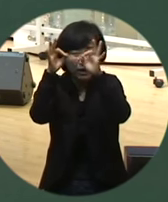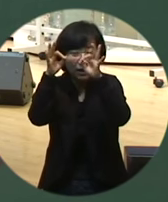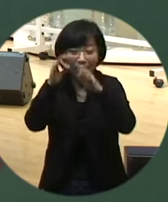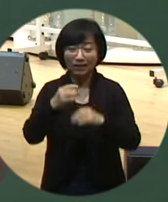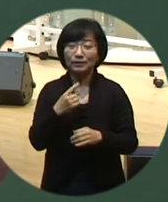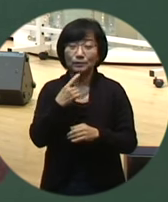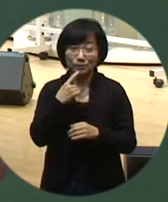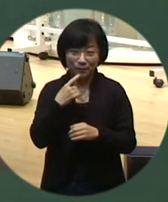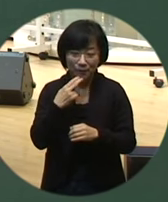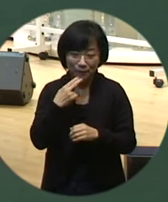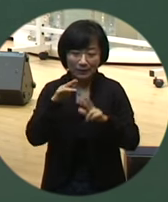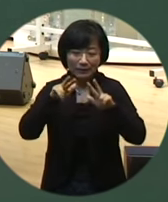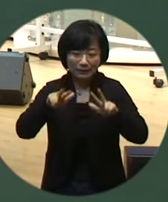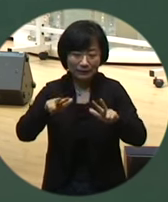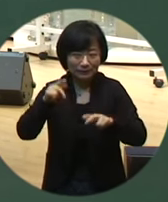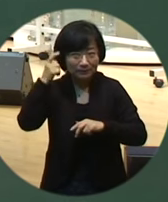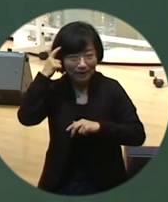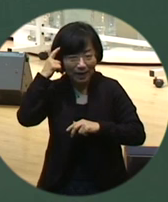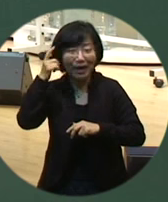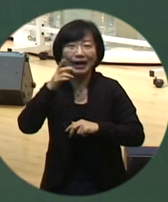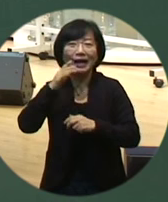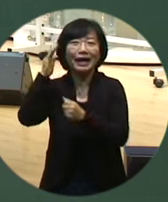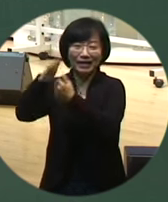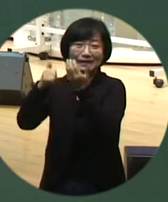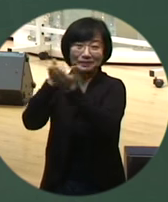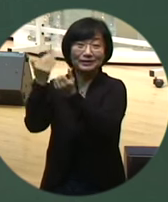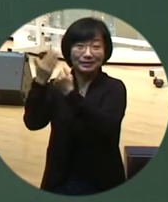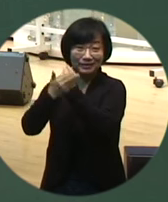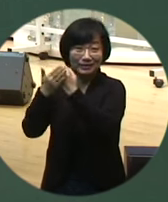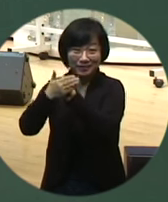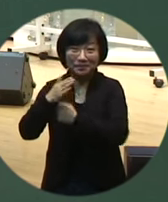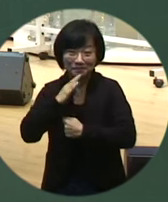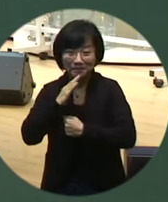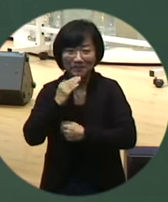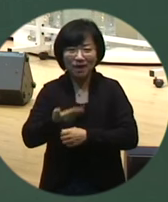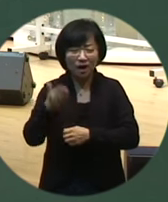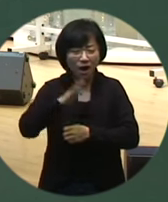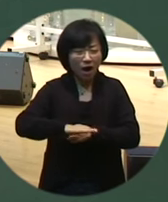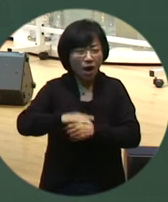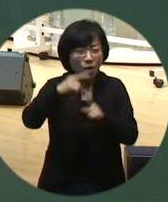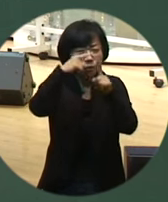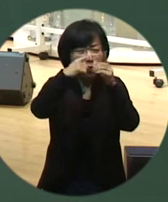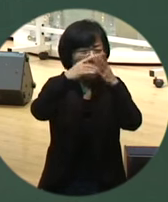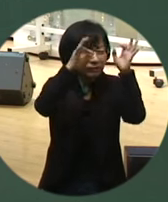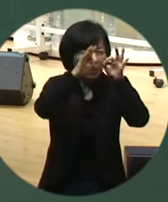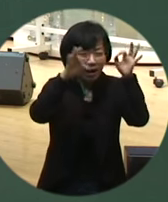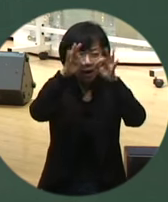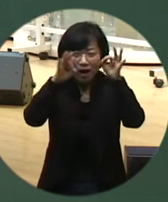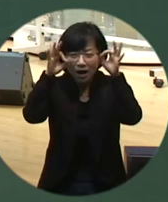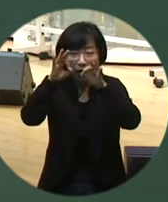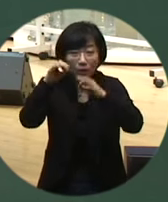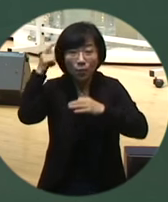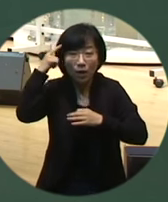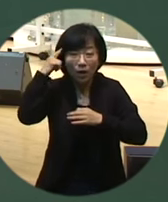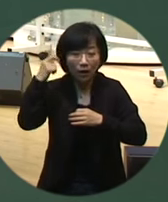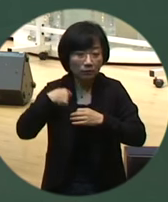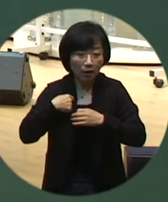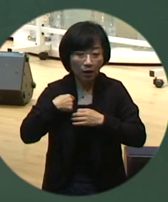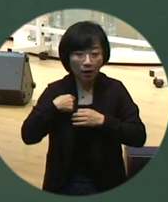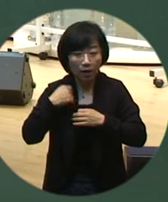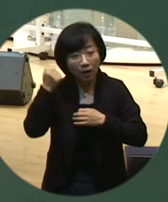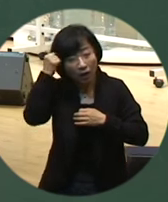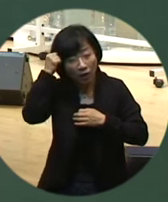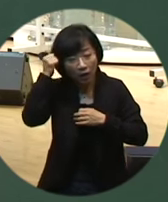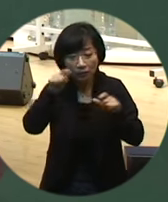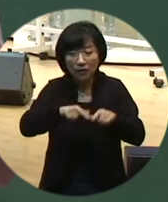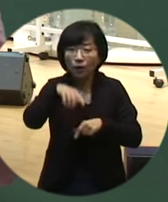은혜입니다만은. Now, of course, even that was by the grace of God. 교회를 찾아간 이유는 갈 데가 없어요. The reason why I went to the church